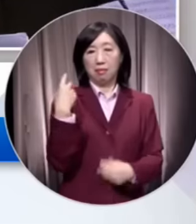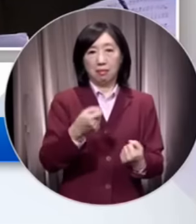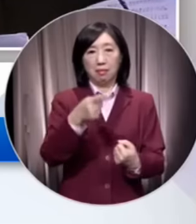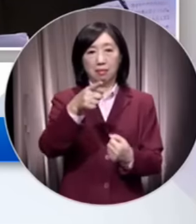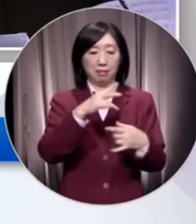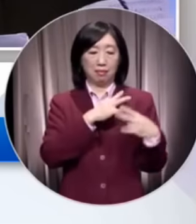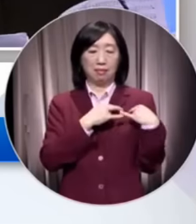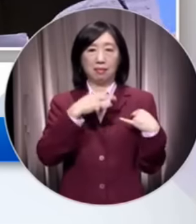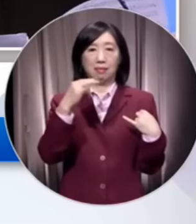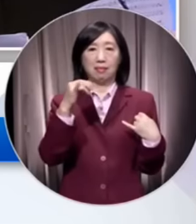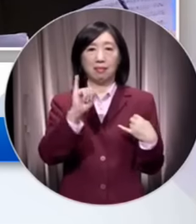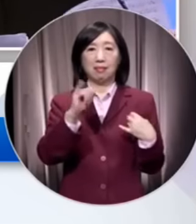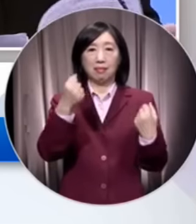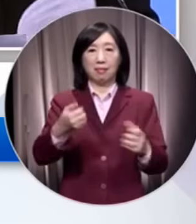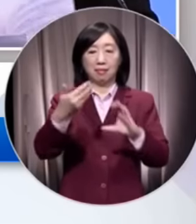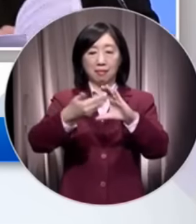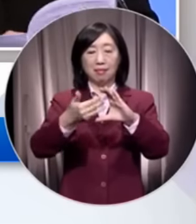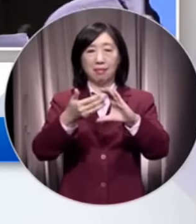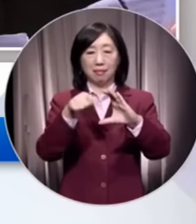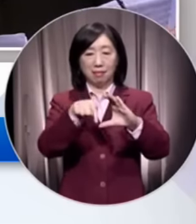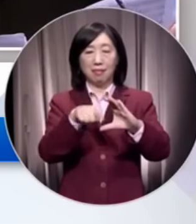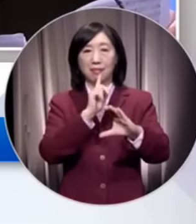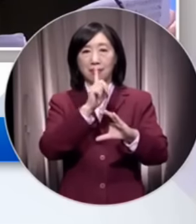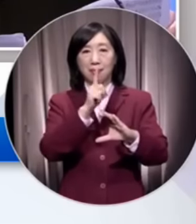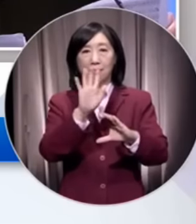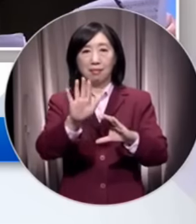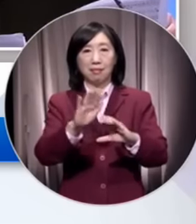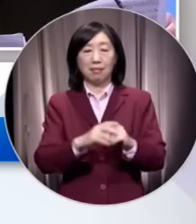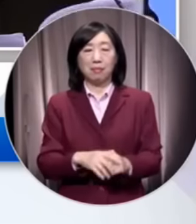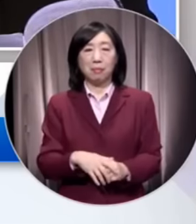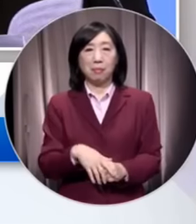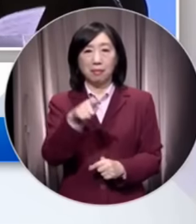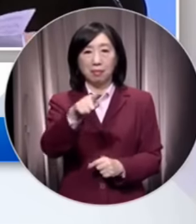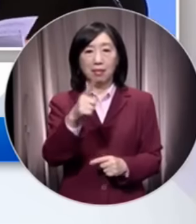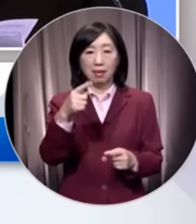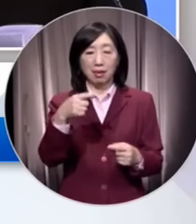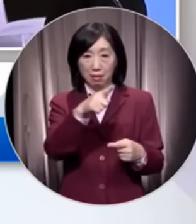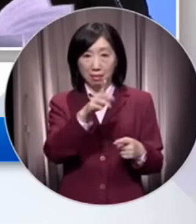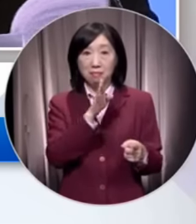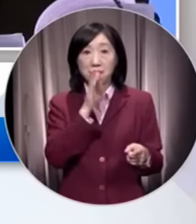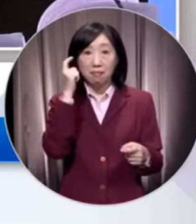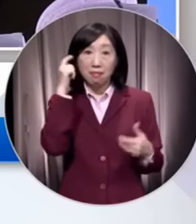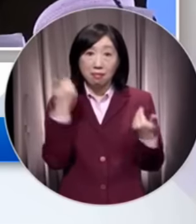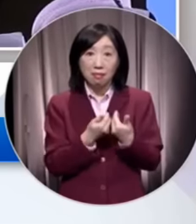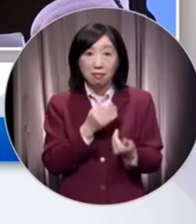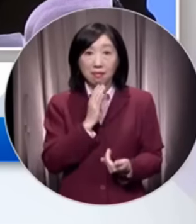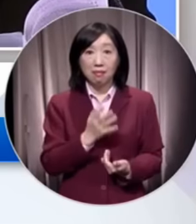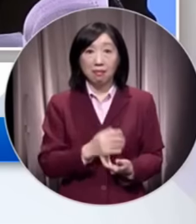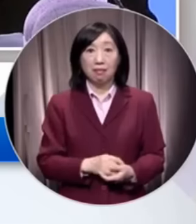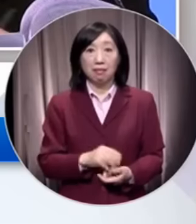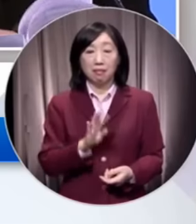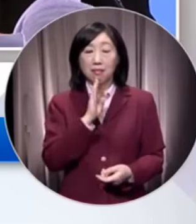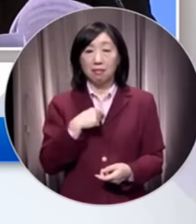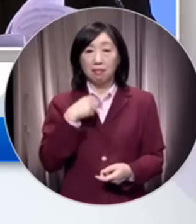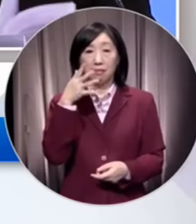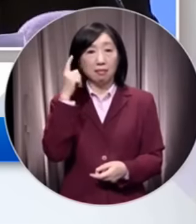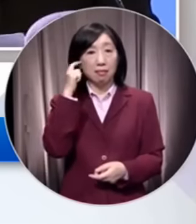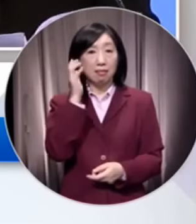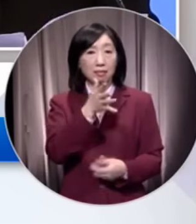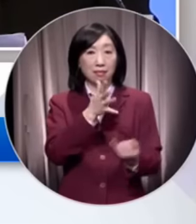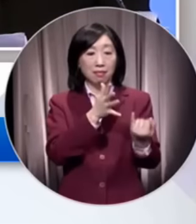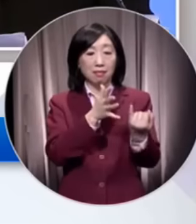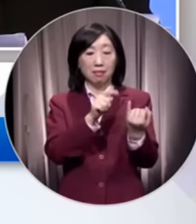中回应了，你讲了半天，我想你就说你的意思就是反对。可是蔡主席，我可不可以请问您，您